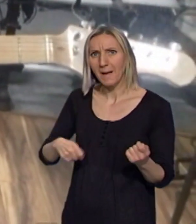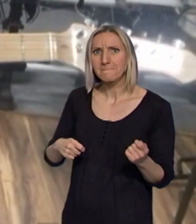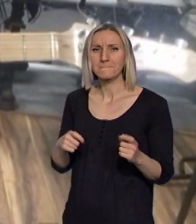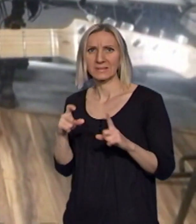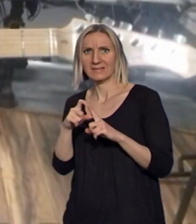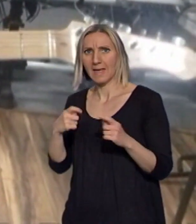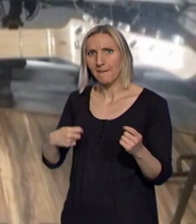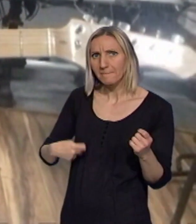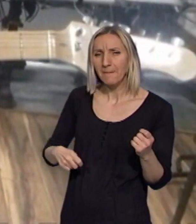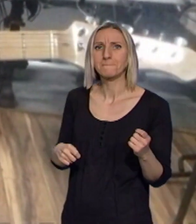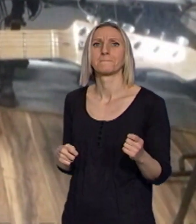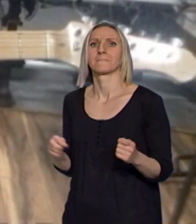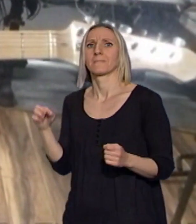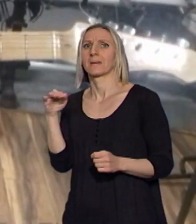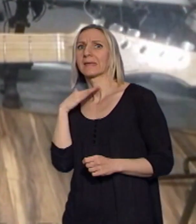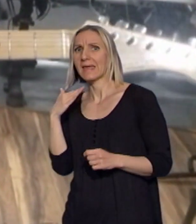G,